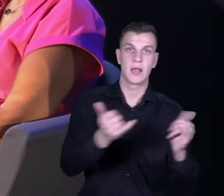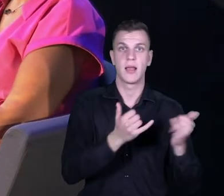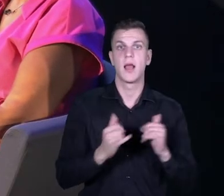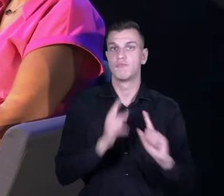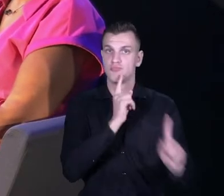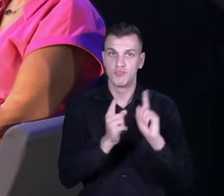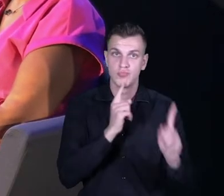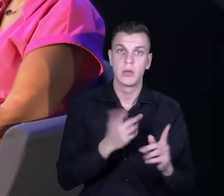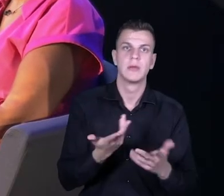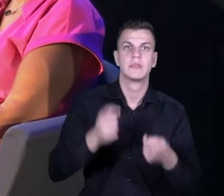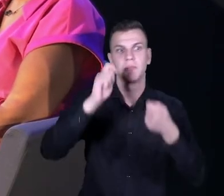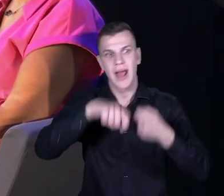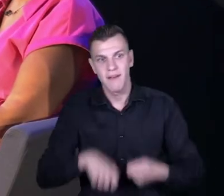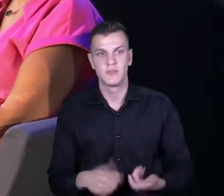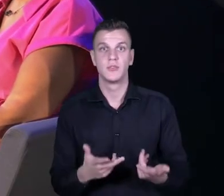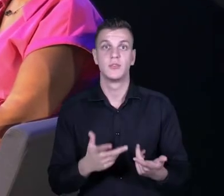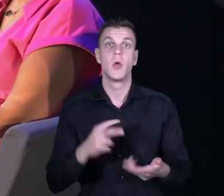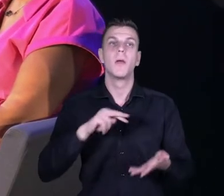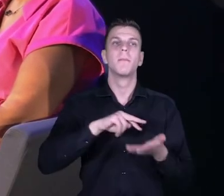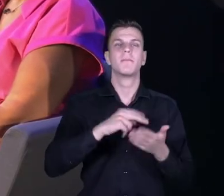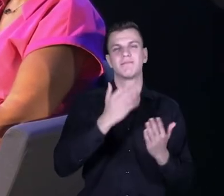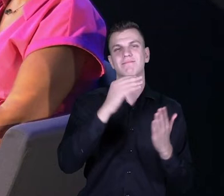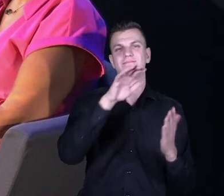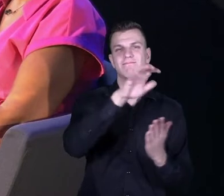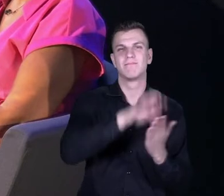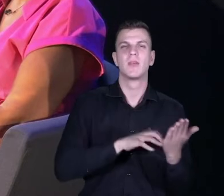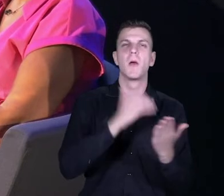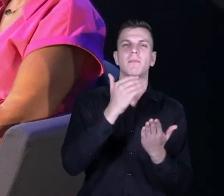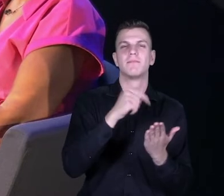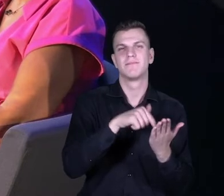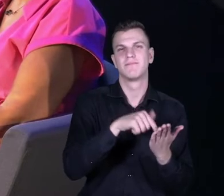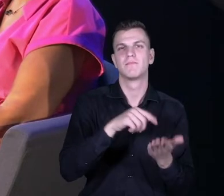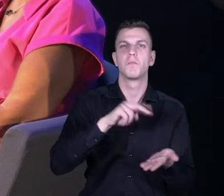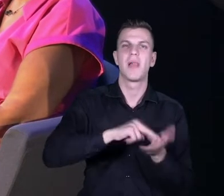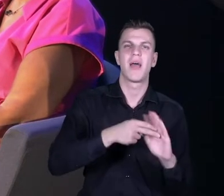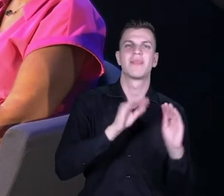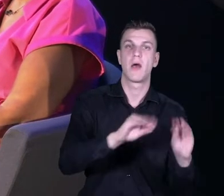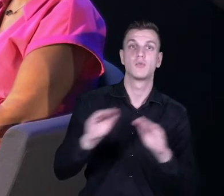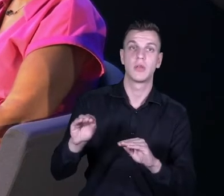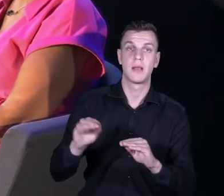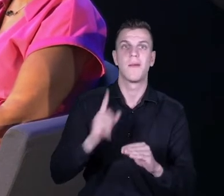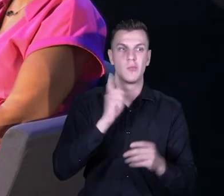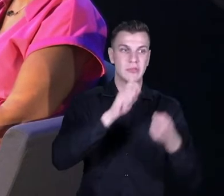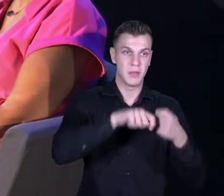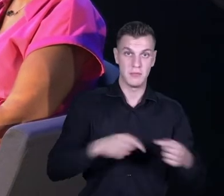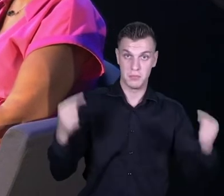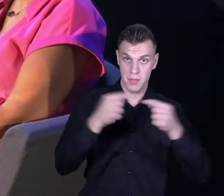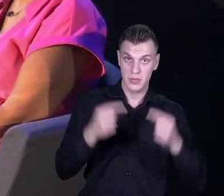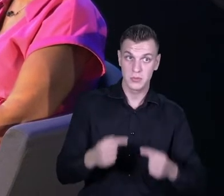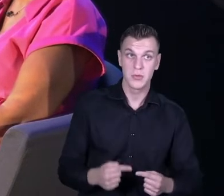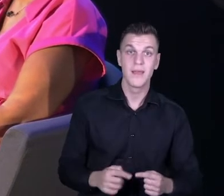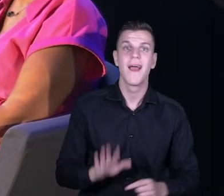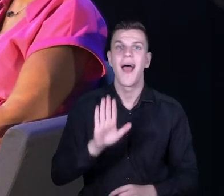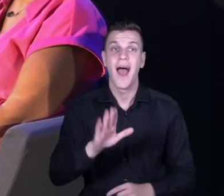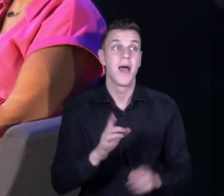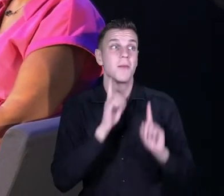też, sprawdzić ze swoimi programami nauczania, ale czynią to z wielką radością i dzisiaj nikt, jak rozmawiam